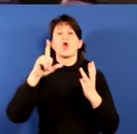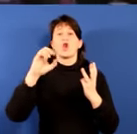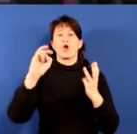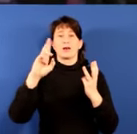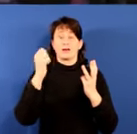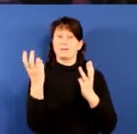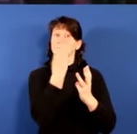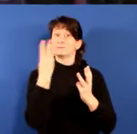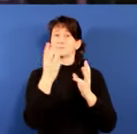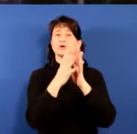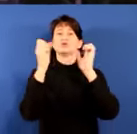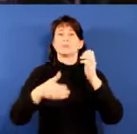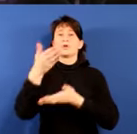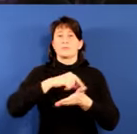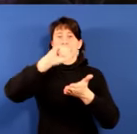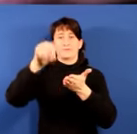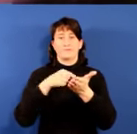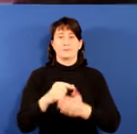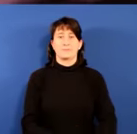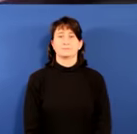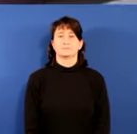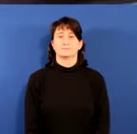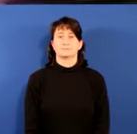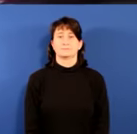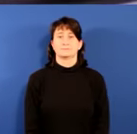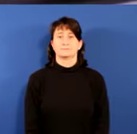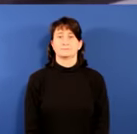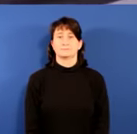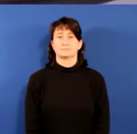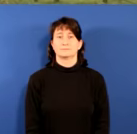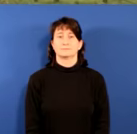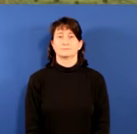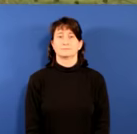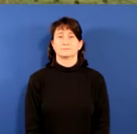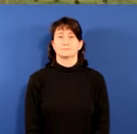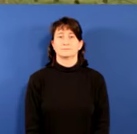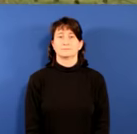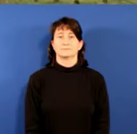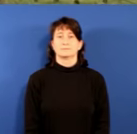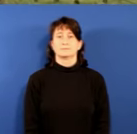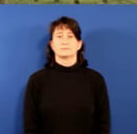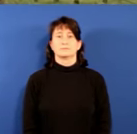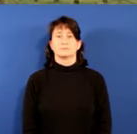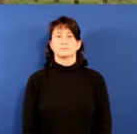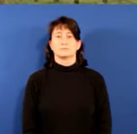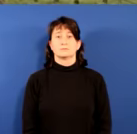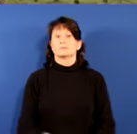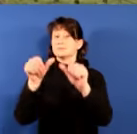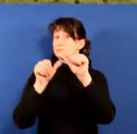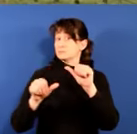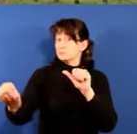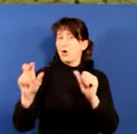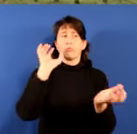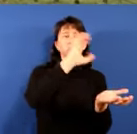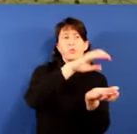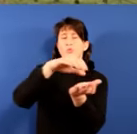dute. Eta horren bidez, Bizkaiko mendietako zuraren espaletik ateratzen den bioenergia Bizkaiko